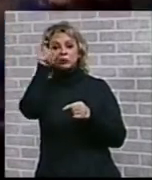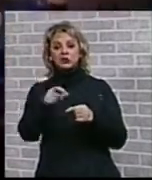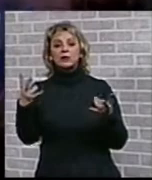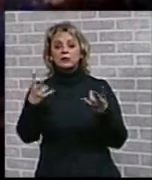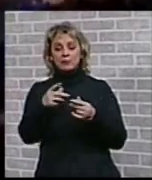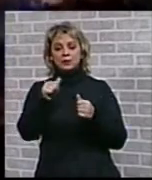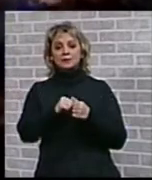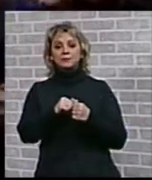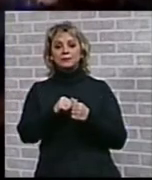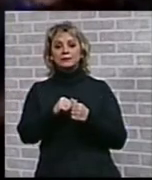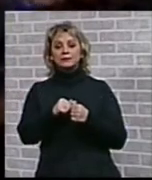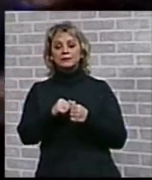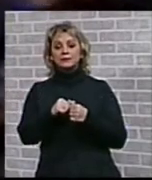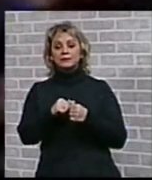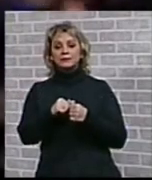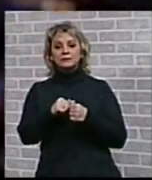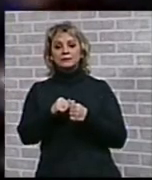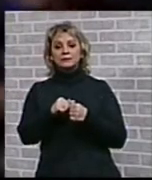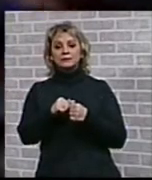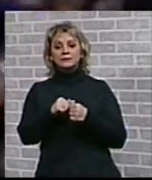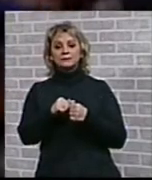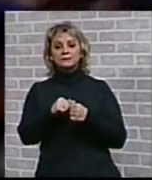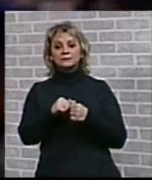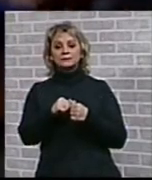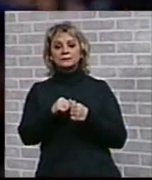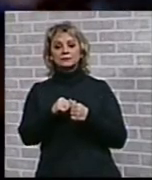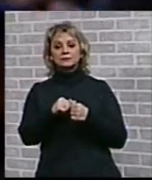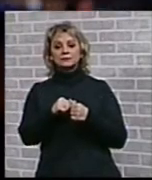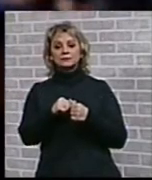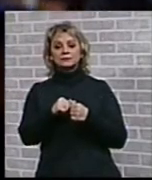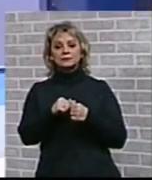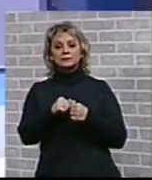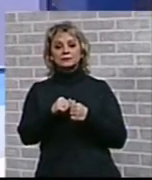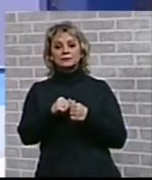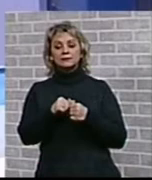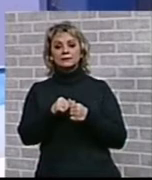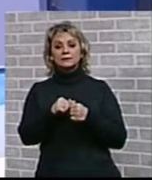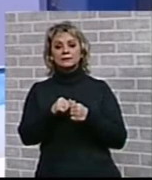человеку необходим.